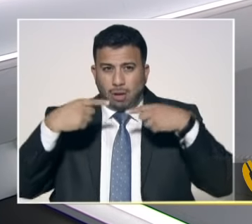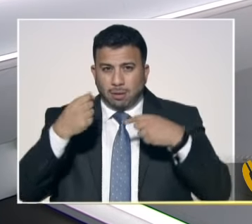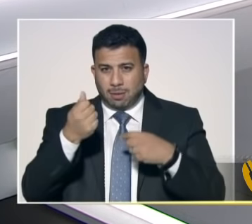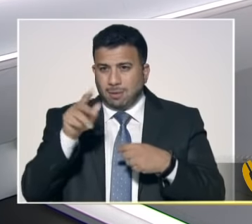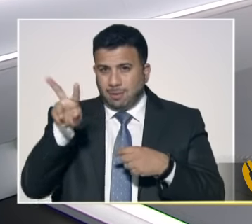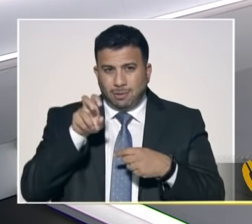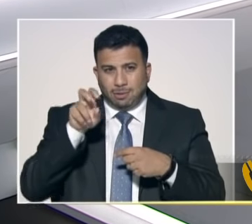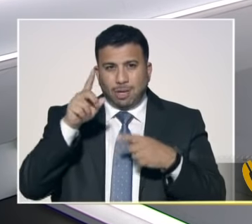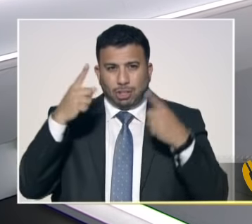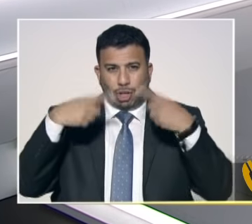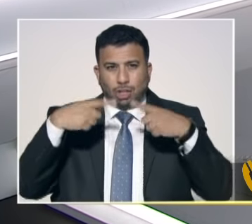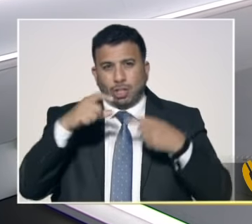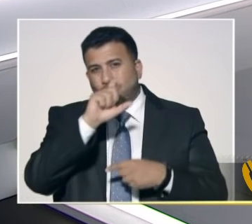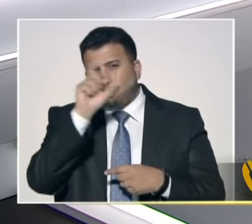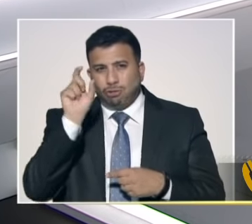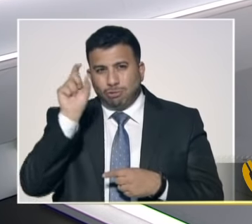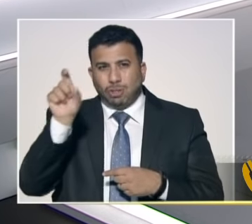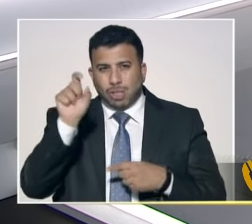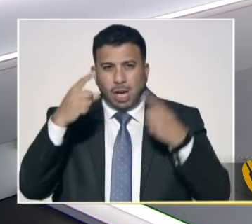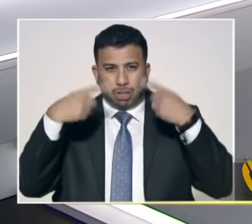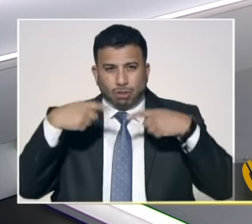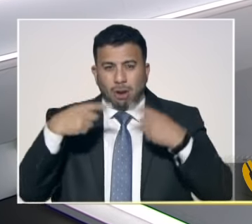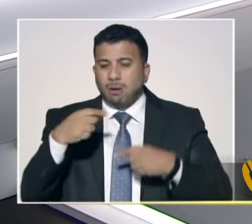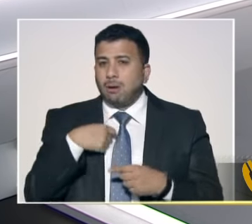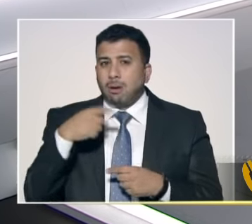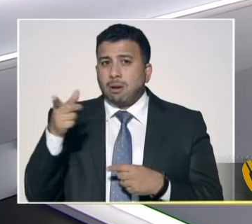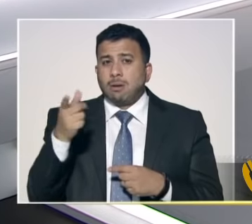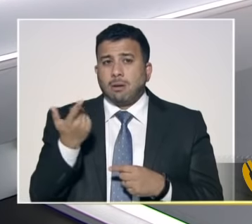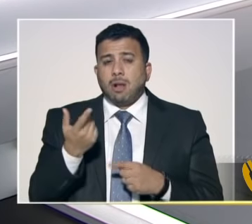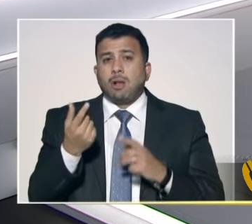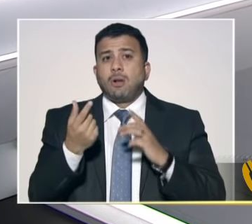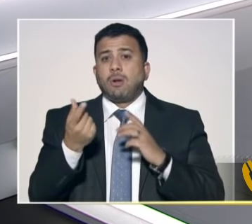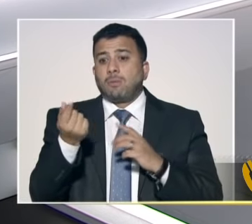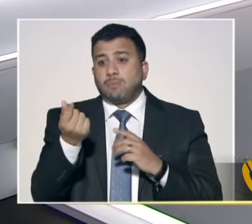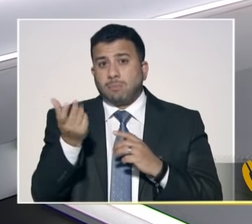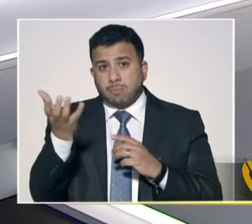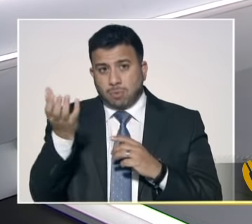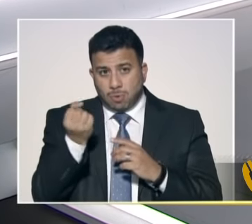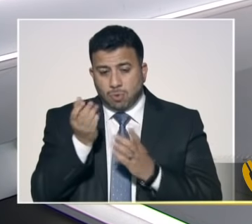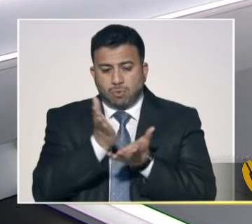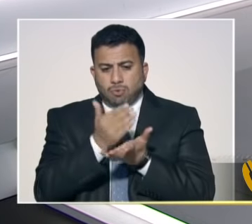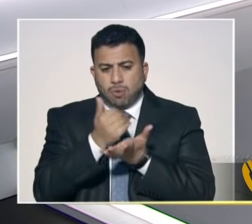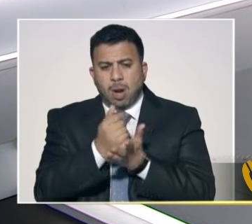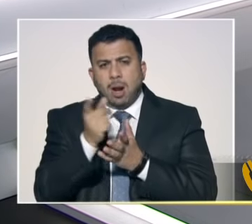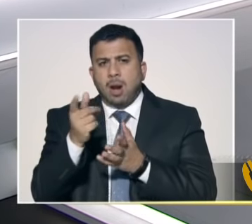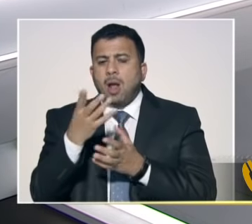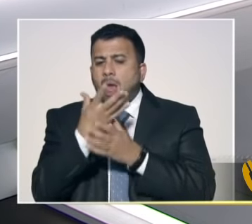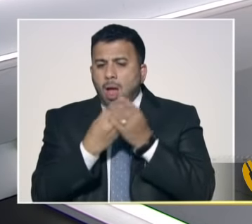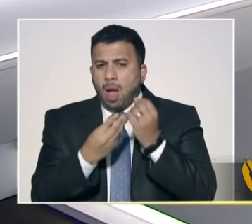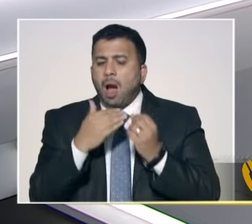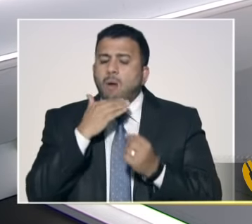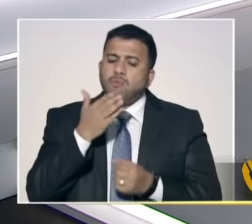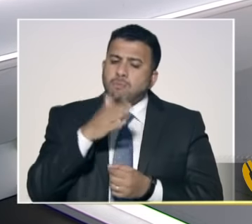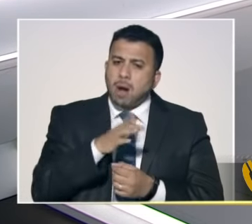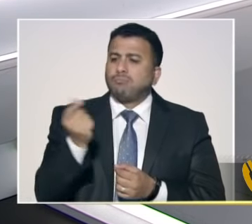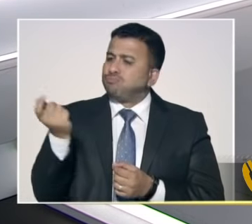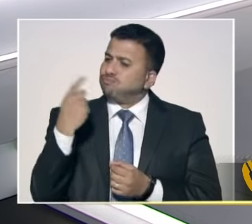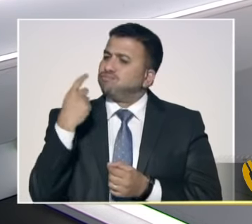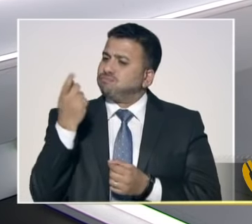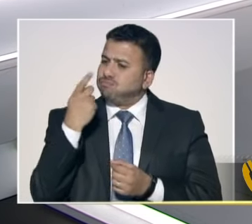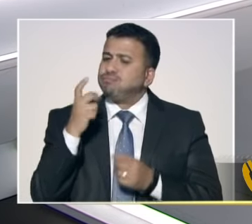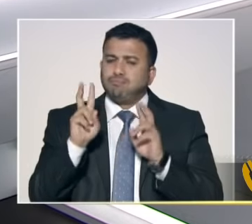قبل أن يقسم الميراث. زوجة عمي كانت تأخذ منه، لم يكن لديها أبناء،